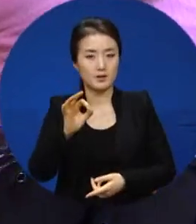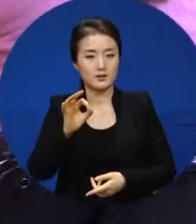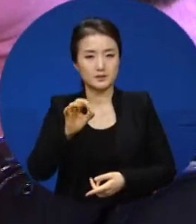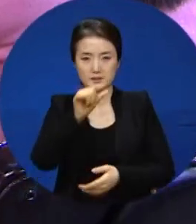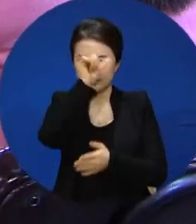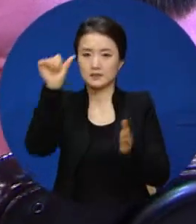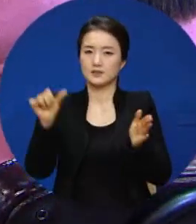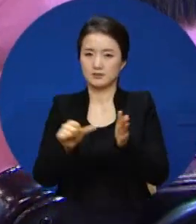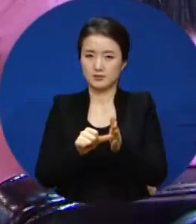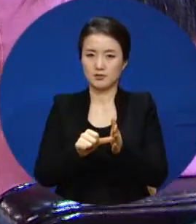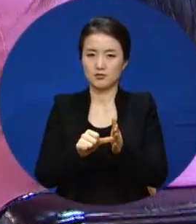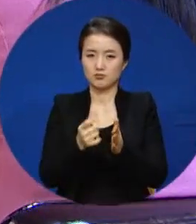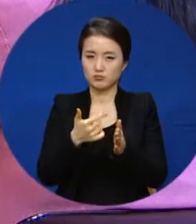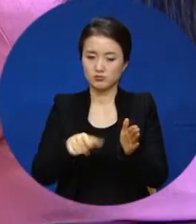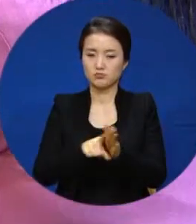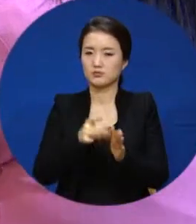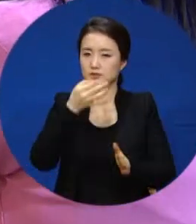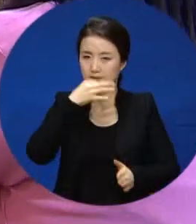준비 되셨어요